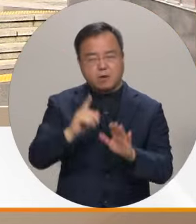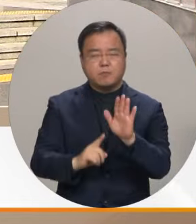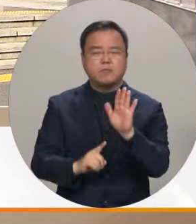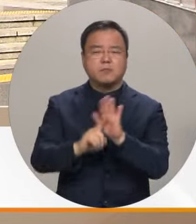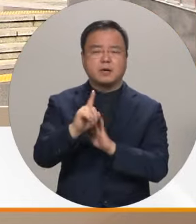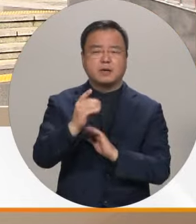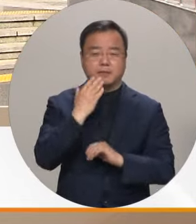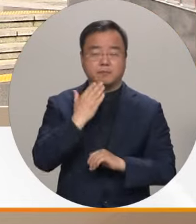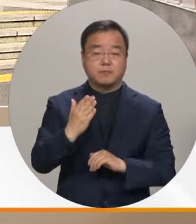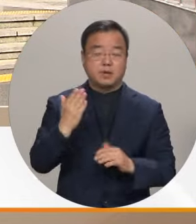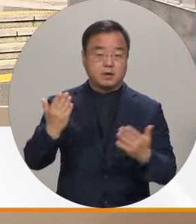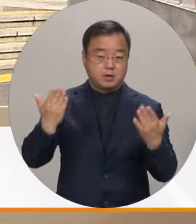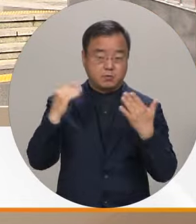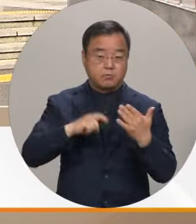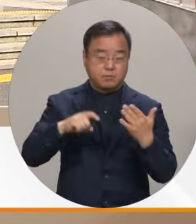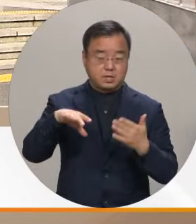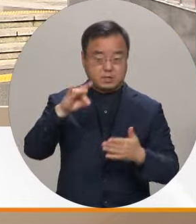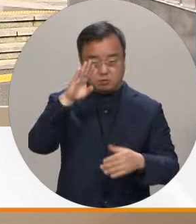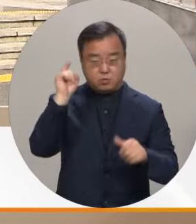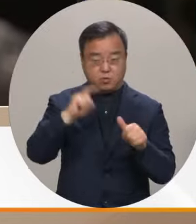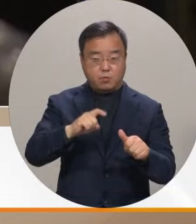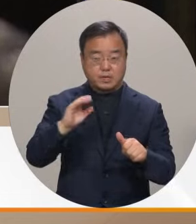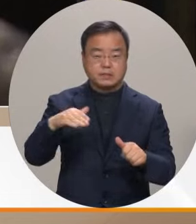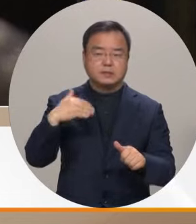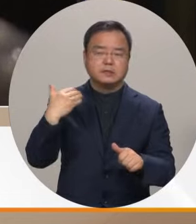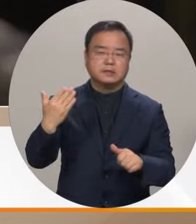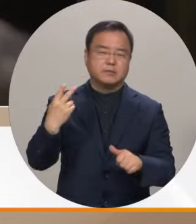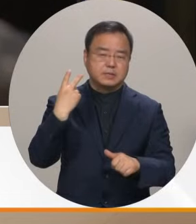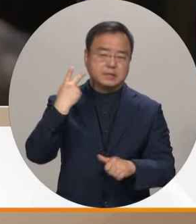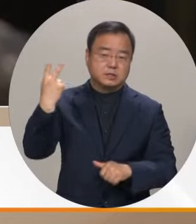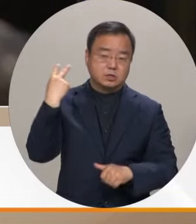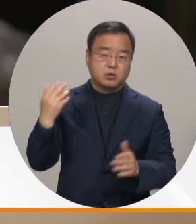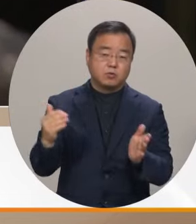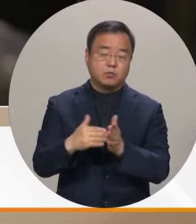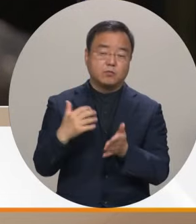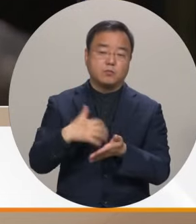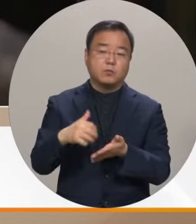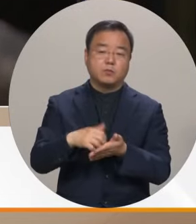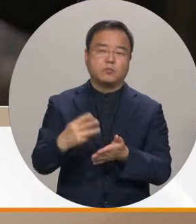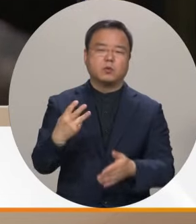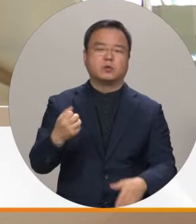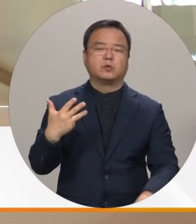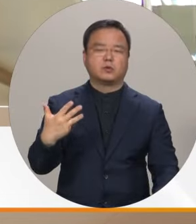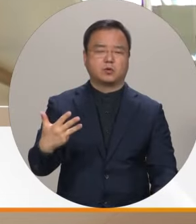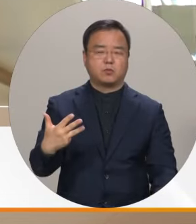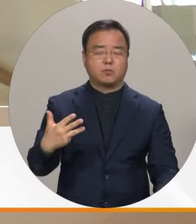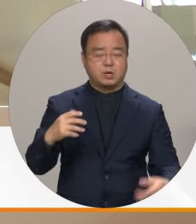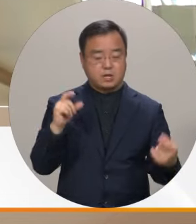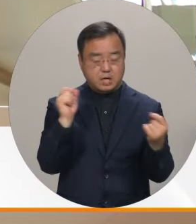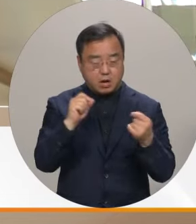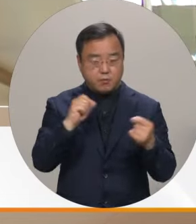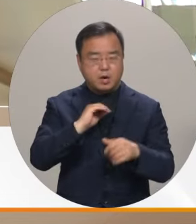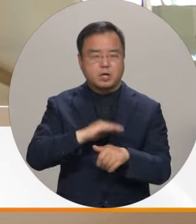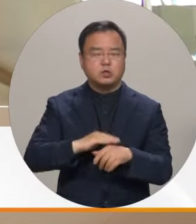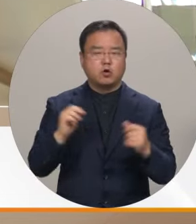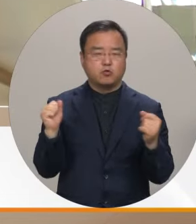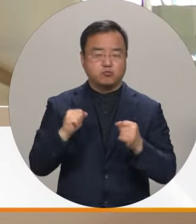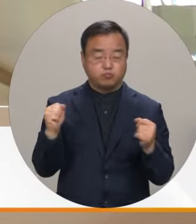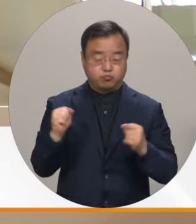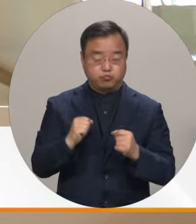학교에서 최초 확진자가 나온 뒤 이틀 전까지 모두 38명이 감염됐고 인근 경북 지역 대학